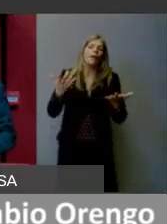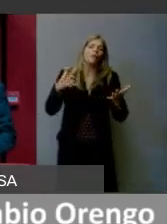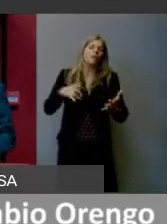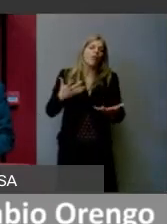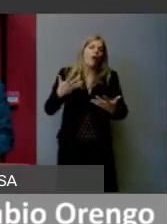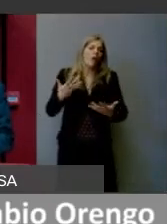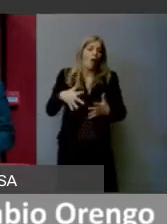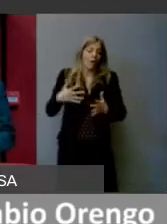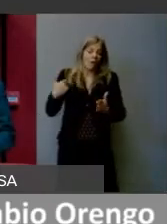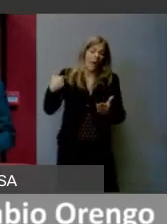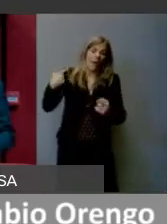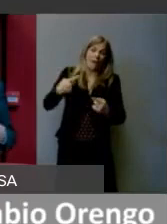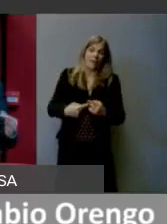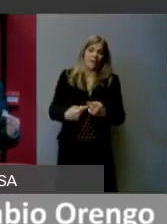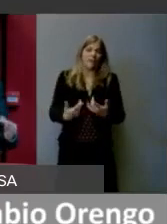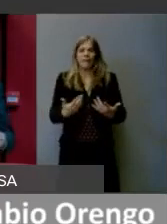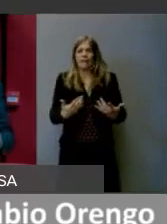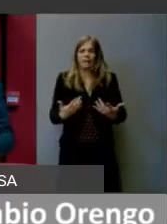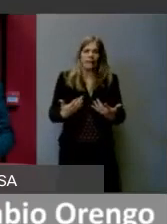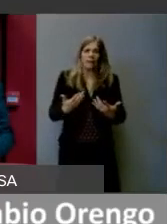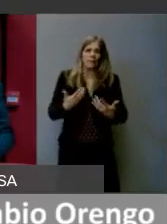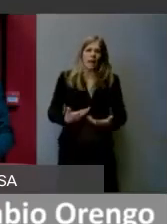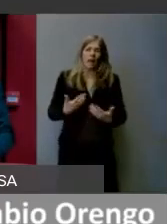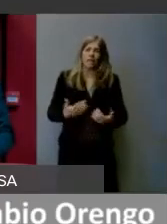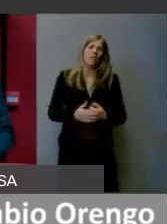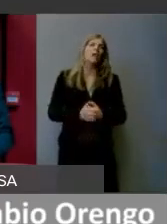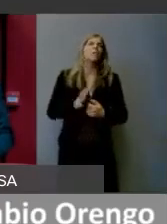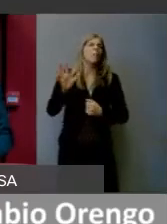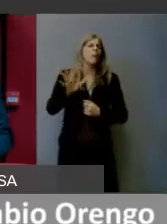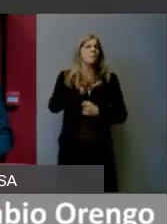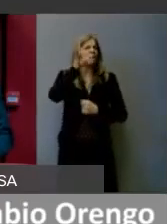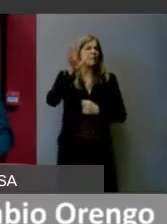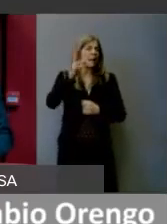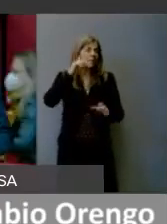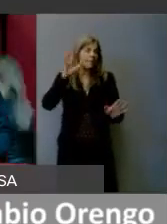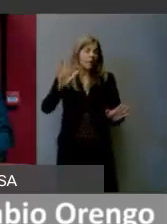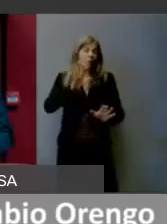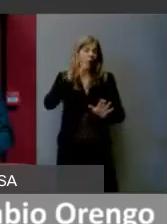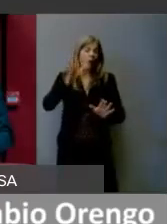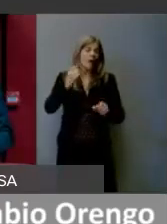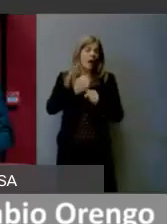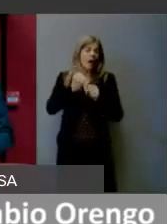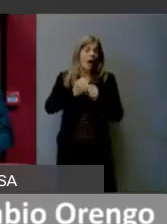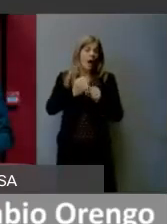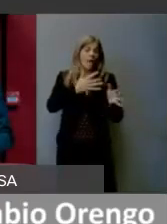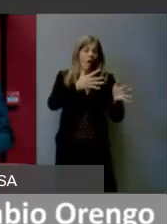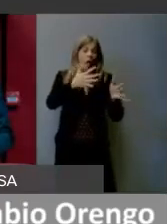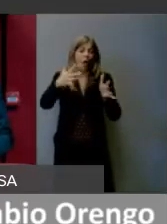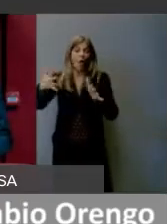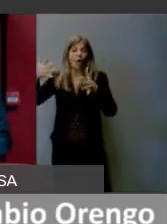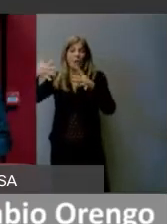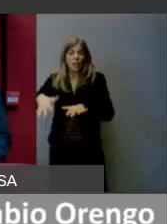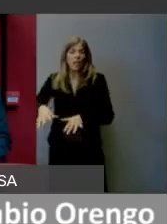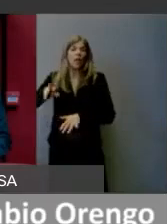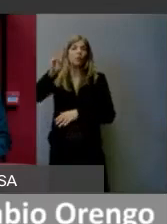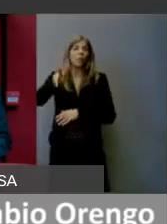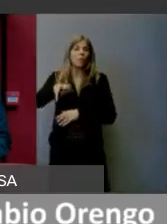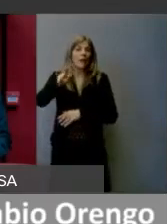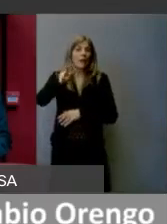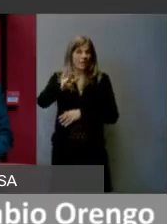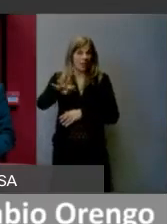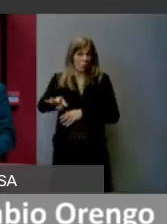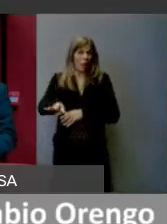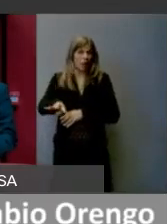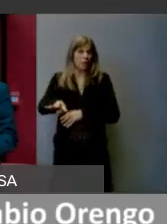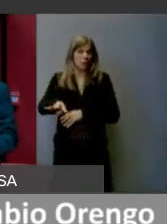città. Si era dato, vada a memoria, si era data una data di fine lavori che mi pare fosse il 2024, noi abbiamo fin da